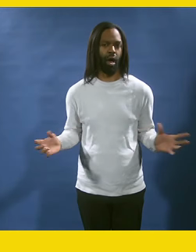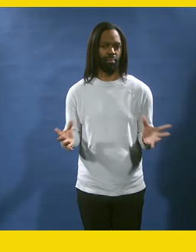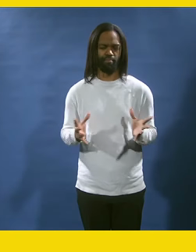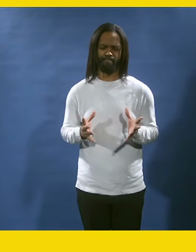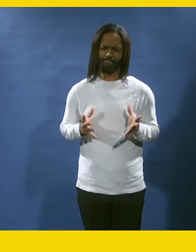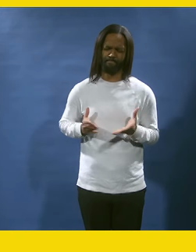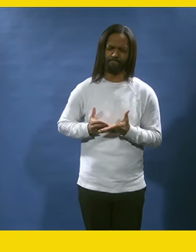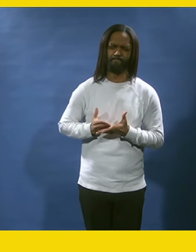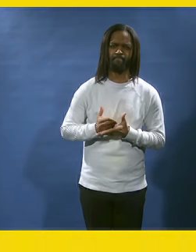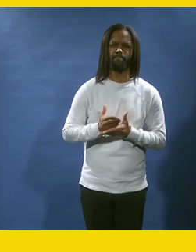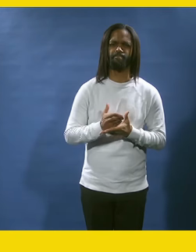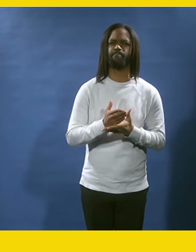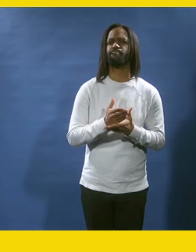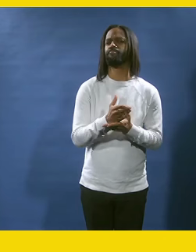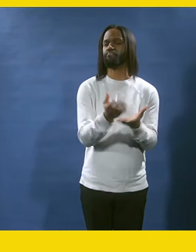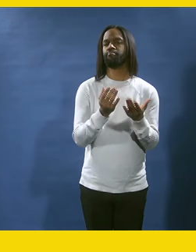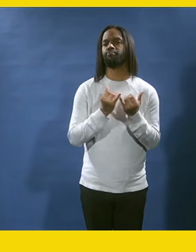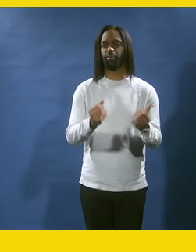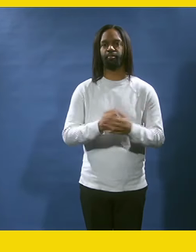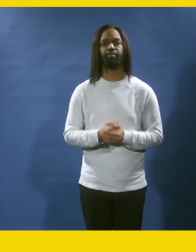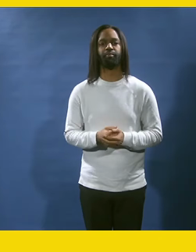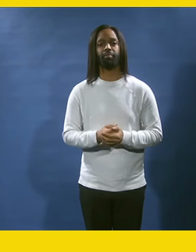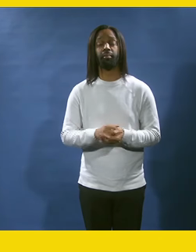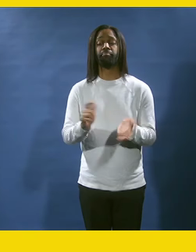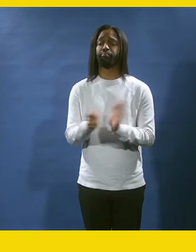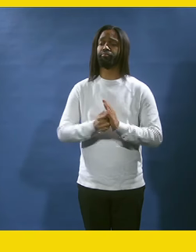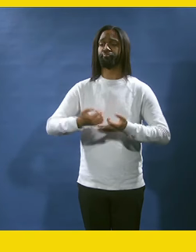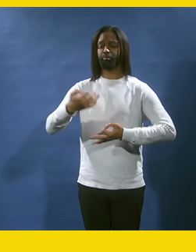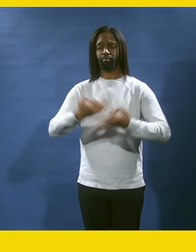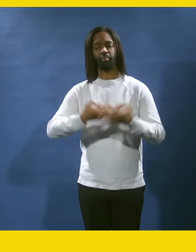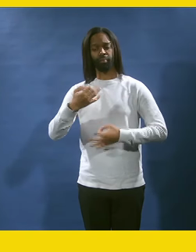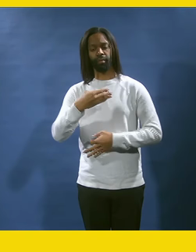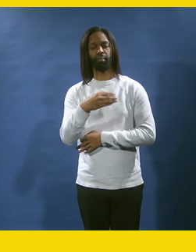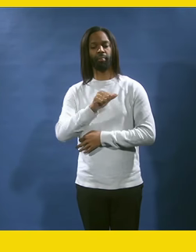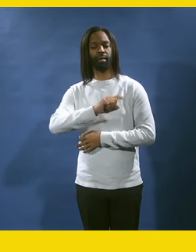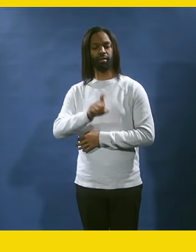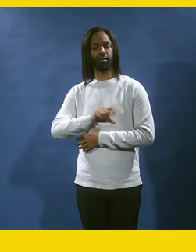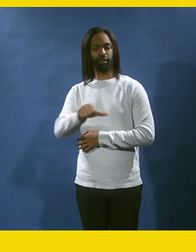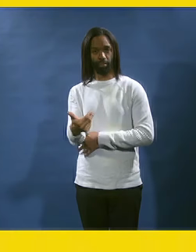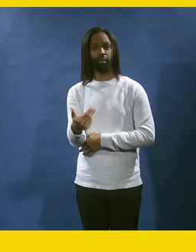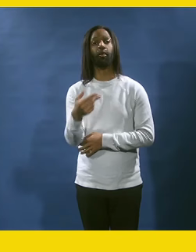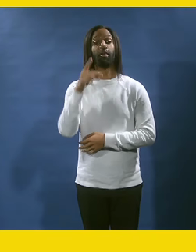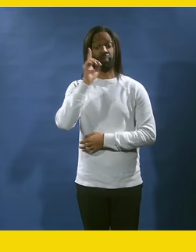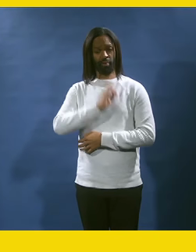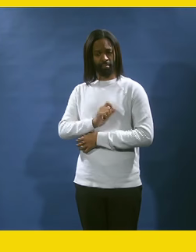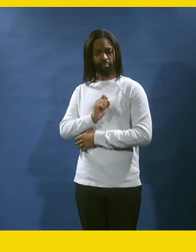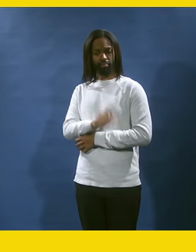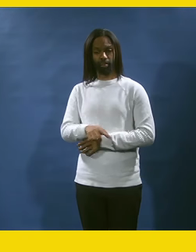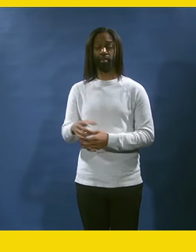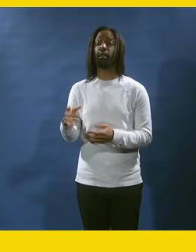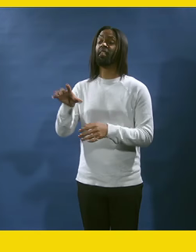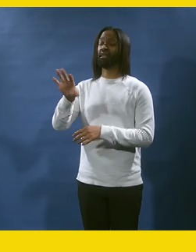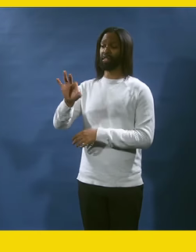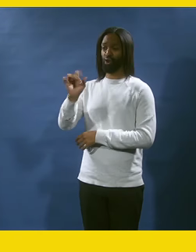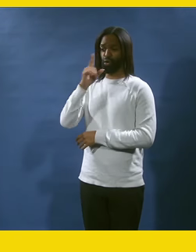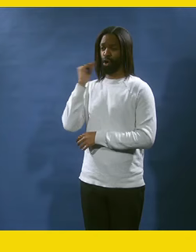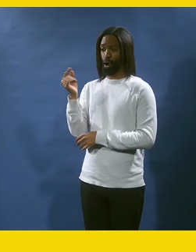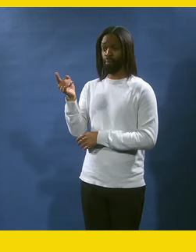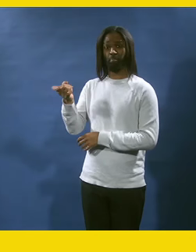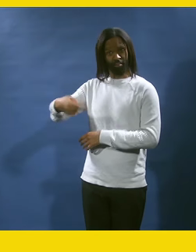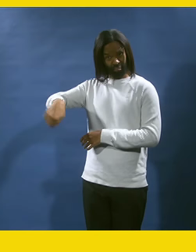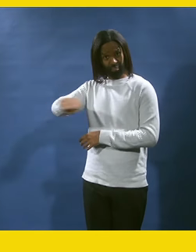épreuve. Au procès de Mazan, Gisèle Pellicot a fait face à une cinquantaine d'hommes qui l'ont